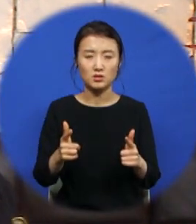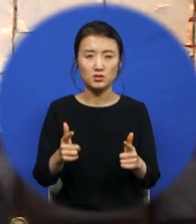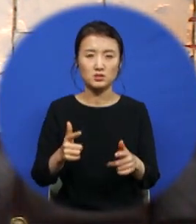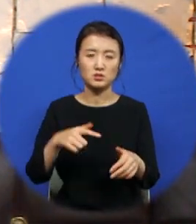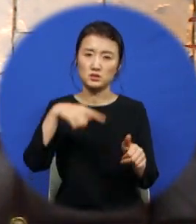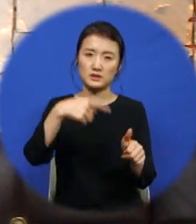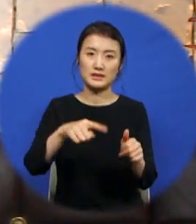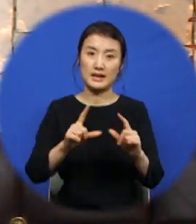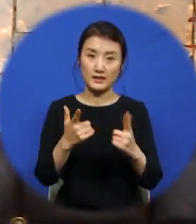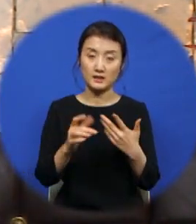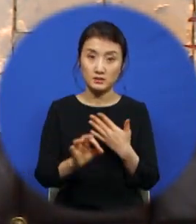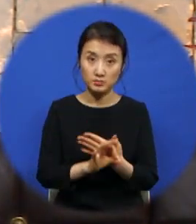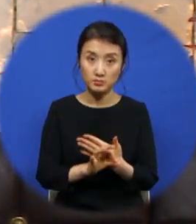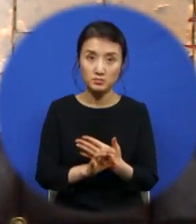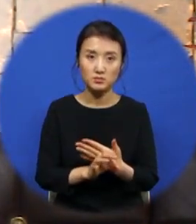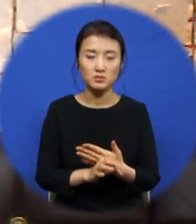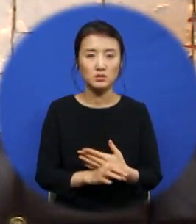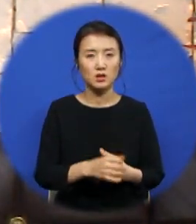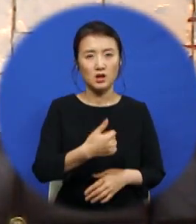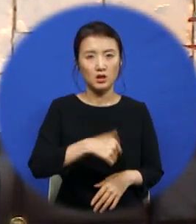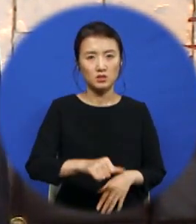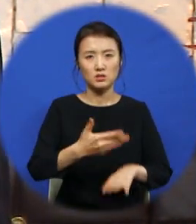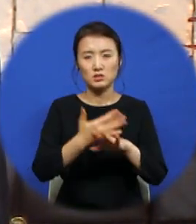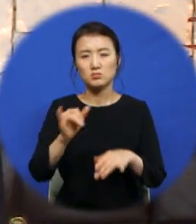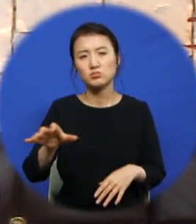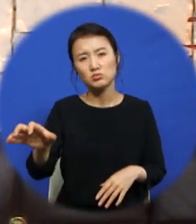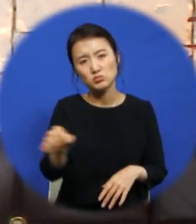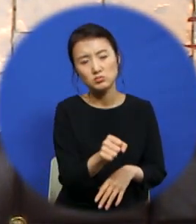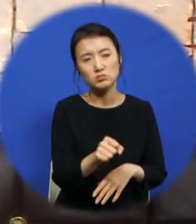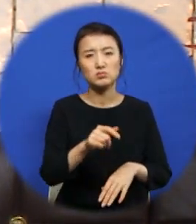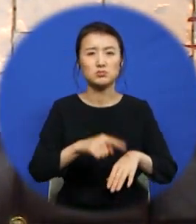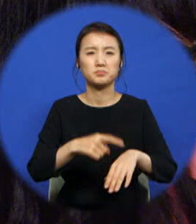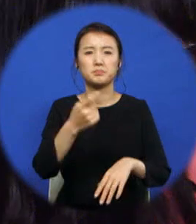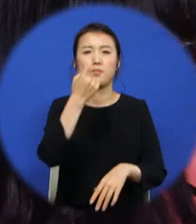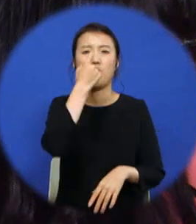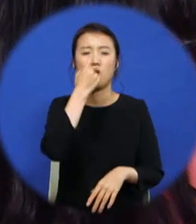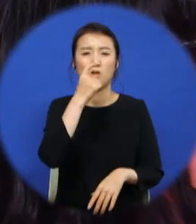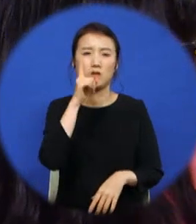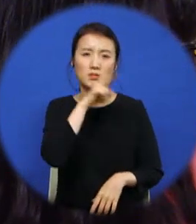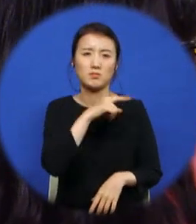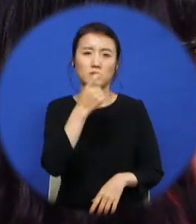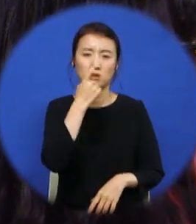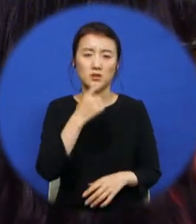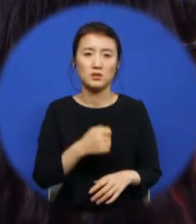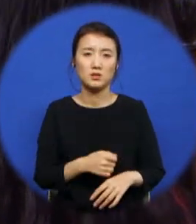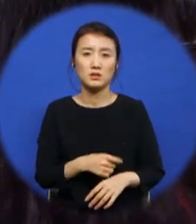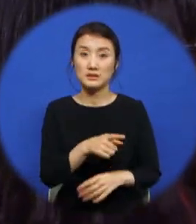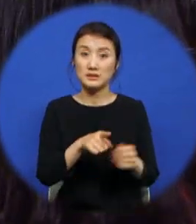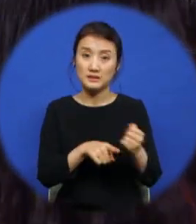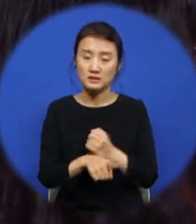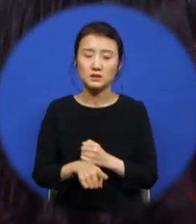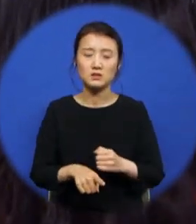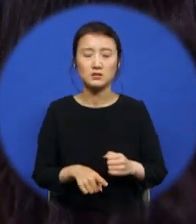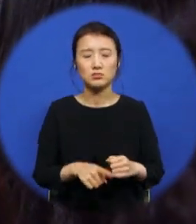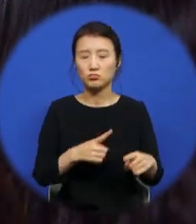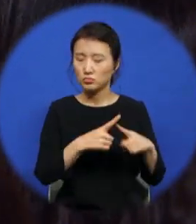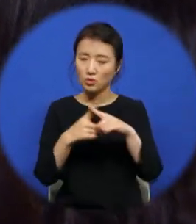아들이 반드시 남의 것을 훔치는 사람이 된다는 겁니다 다 대학 갈라는 이야기는 아니죠